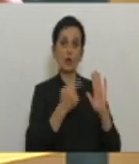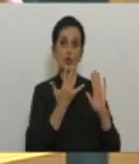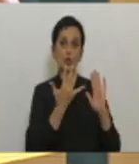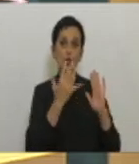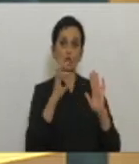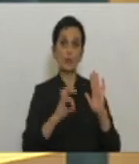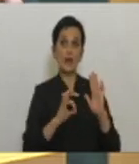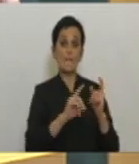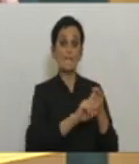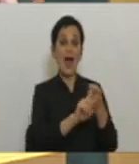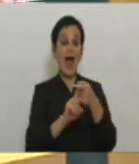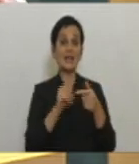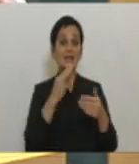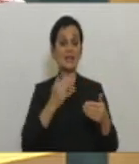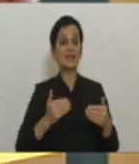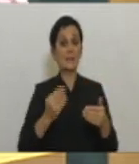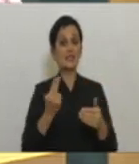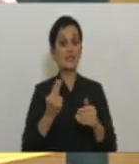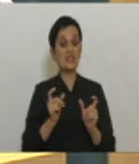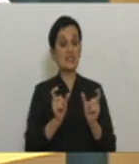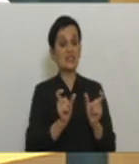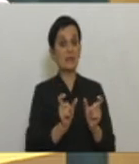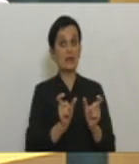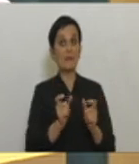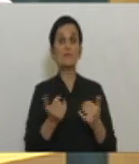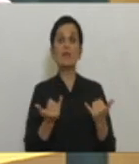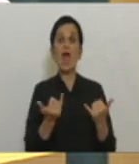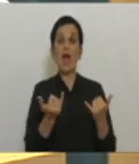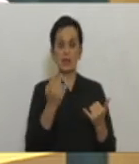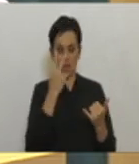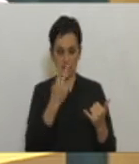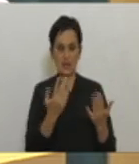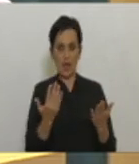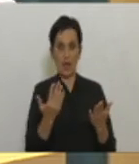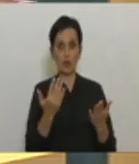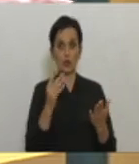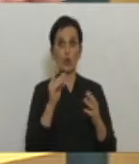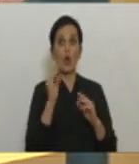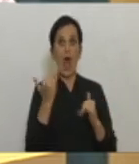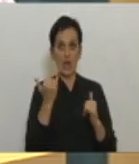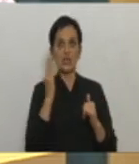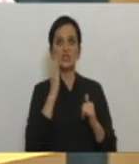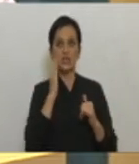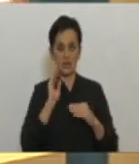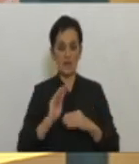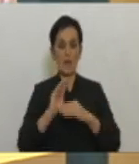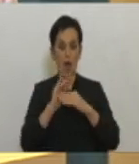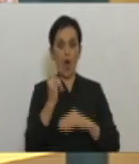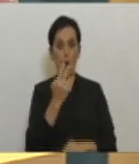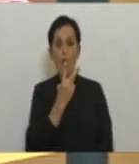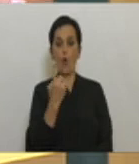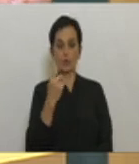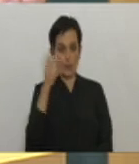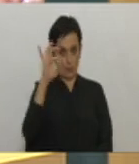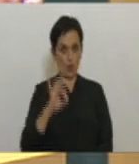19.5%-ამდე, პანდემიამდე ეს ციფრი იყო. ეხლა ნახეთ რა შეიძლება საქმე, როცა ეხლა გაგვეზარდა ესეც ხო სიმართლეა 21%-ამდე ეს